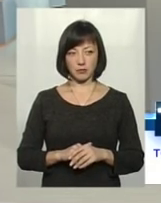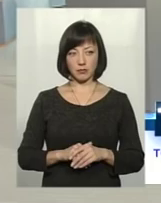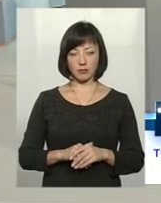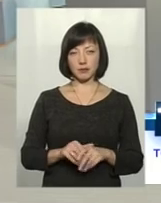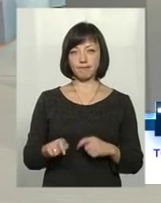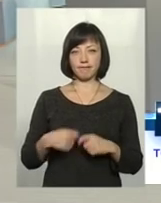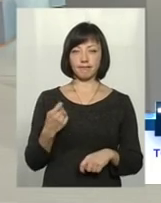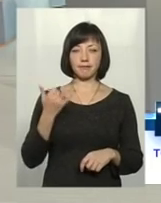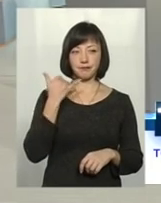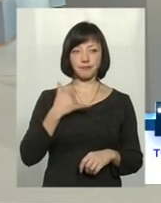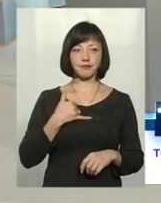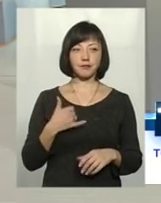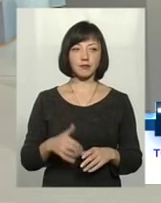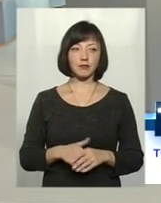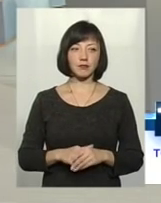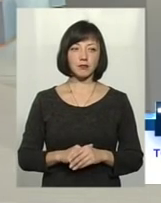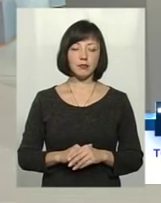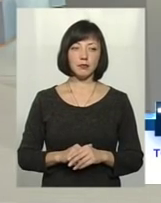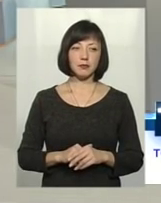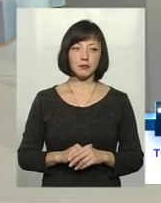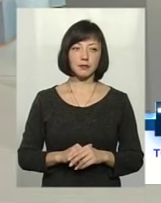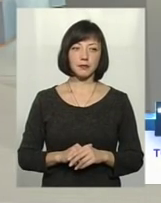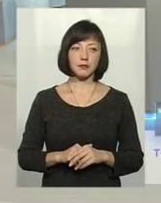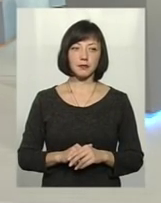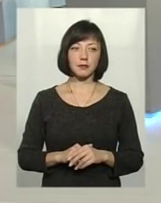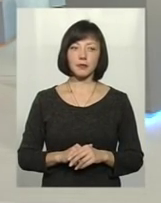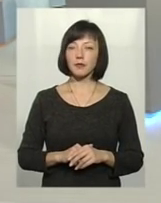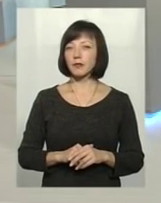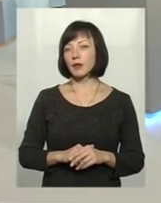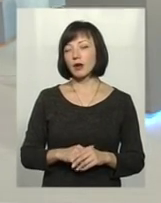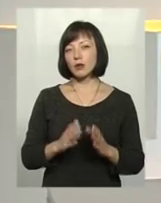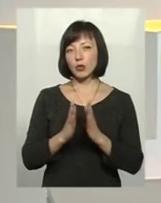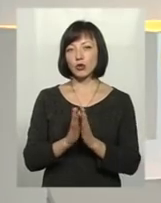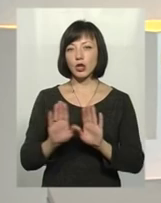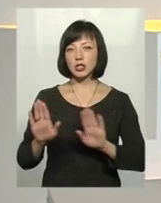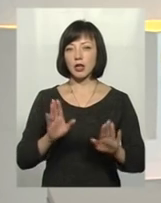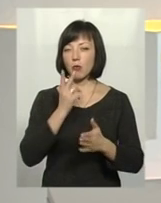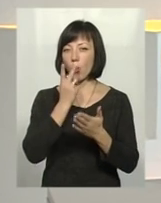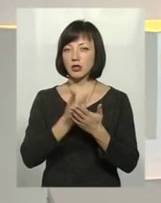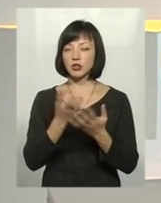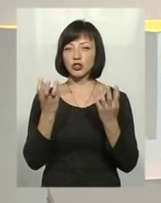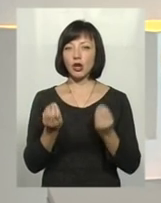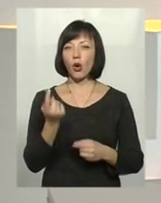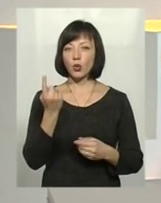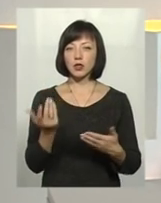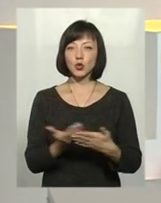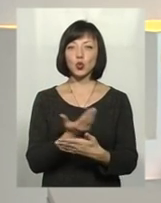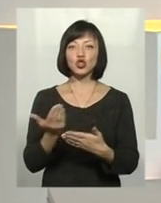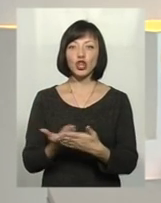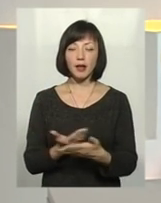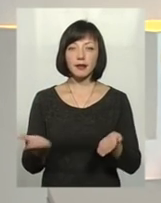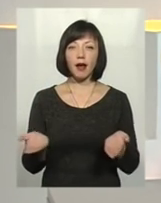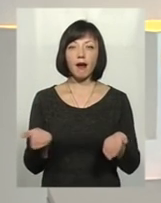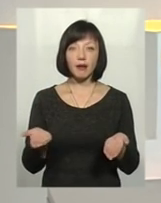Алло, зірвався. Що ж, тоді я прошу режисера показати ще один сюжет,